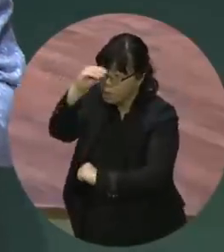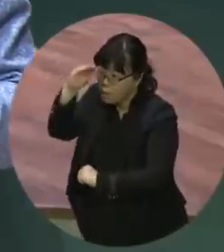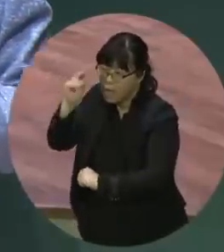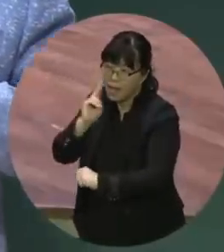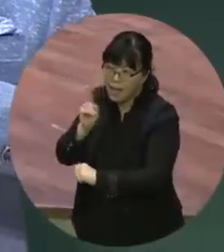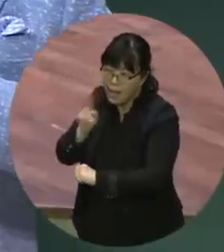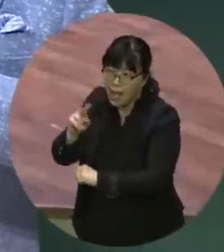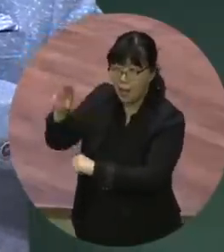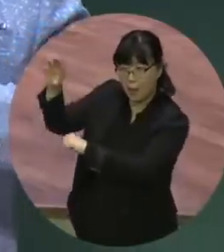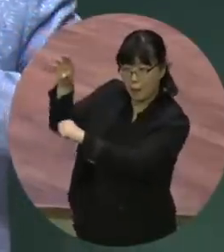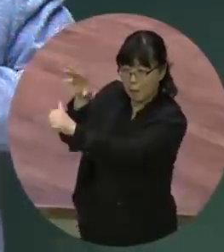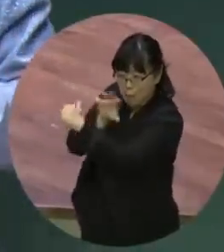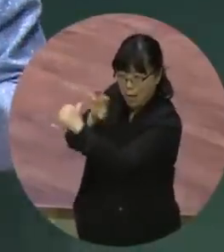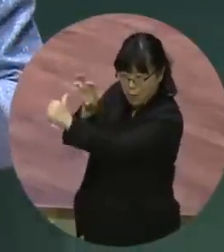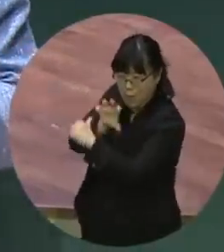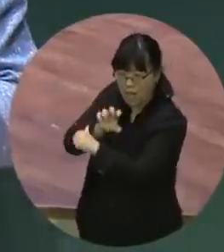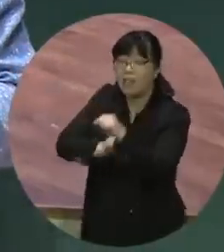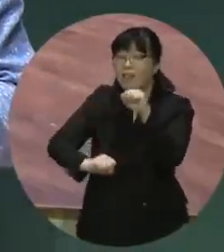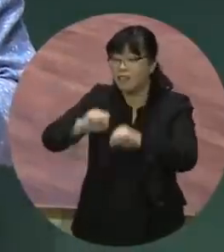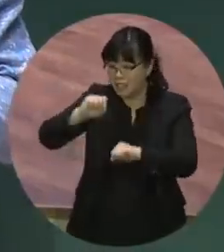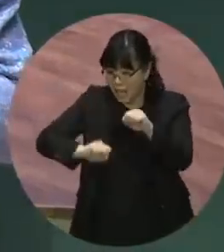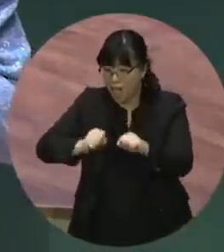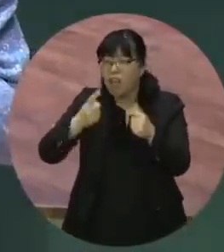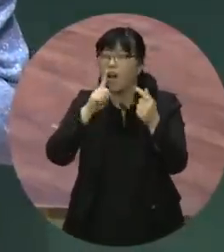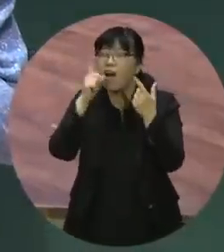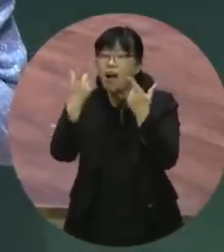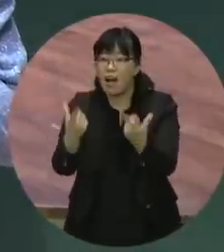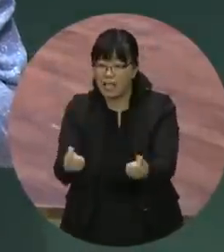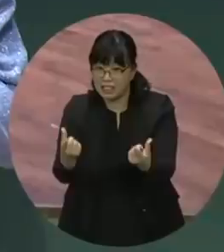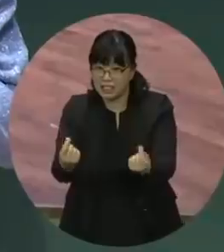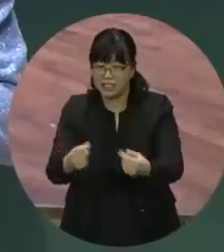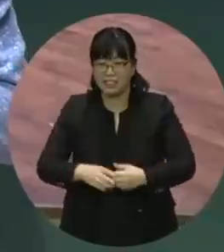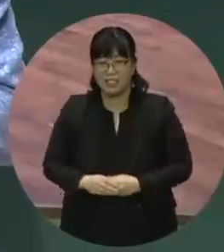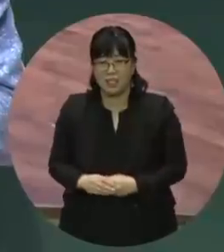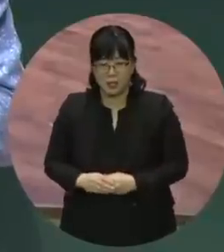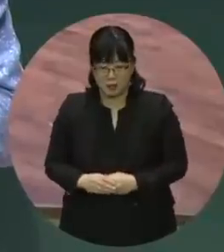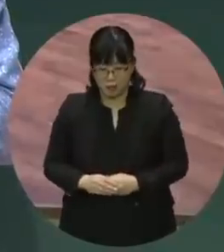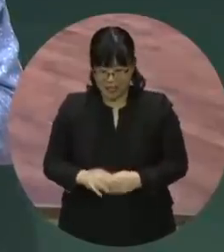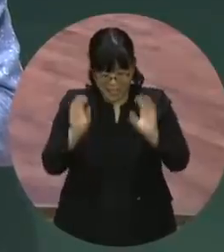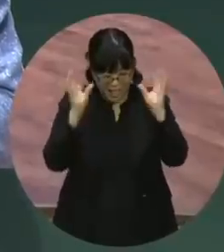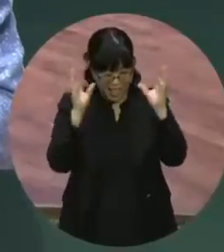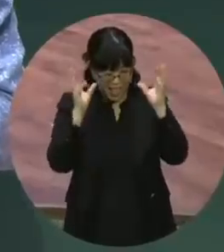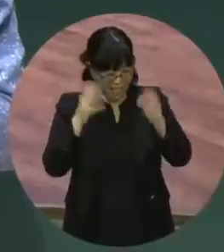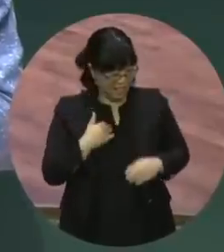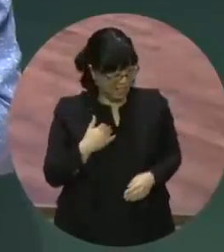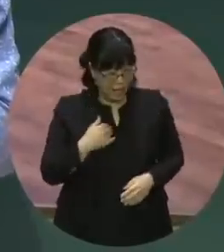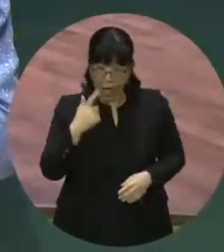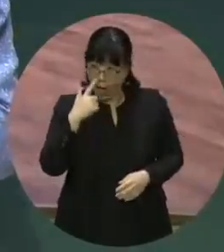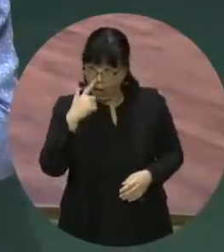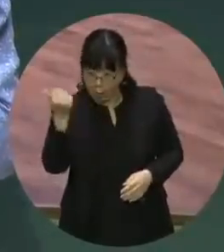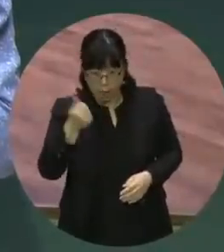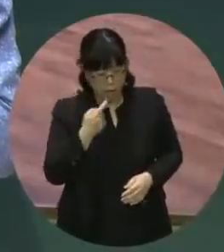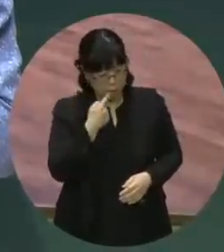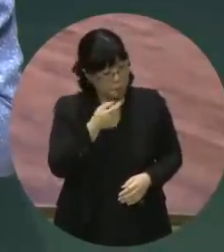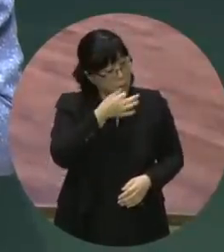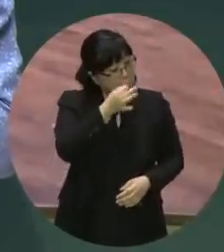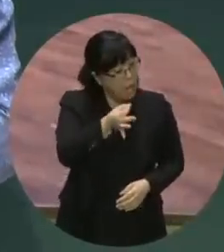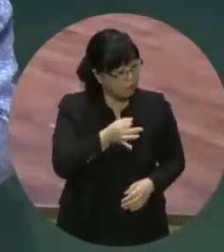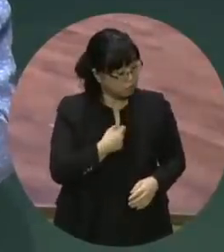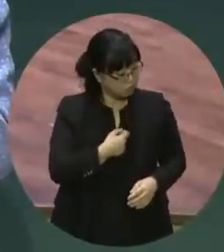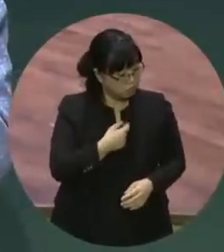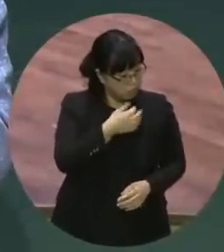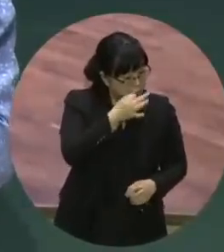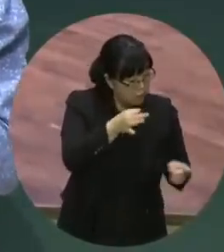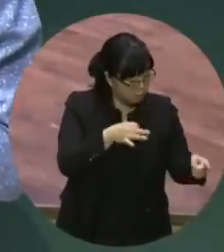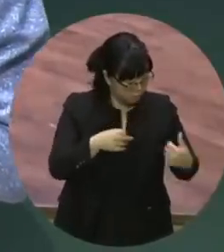그걸 응용하죠. 자꾸 따라쟁이 따라하다 보니까 말을 배우죠. 딸이 배우는 글씨를 배우는 게 아니라 따라하다 보니까